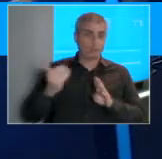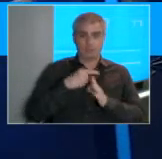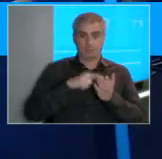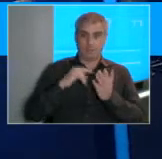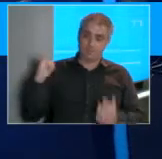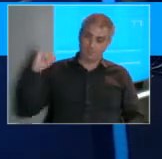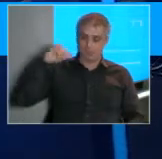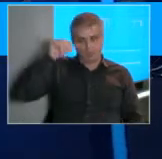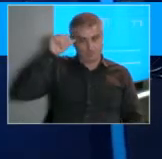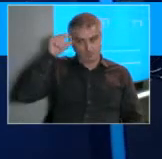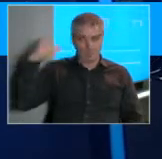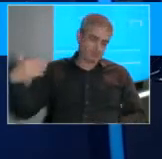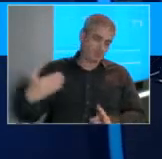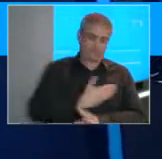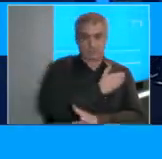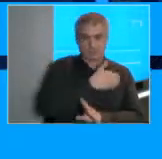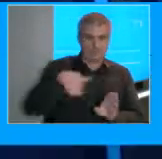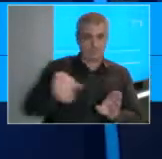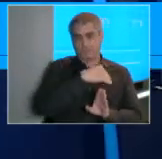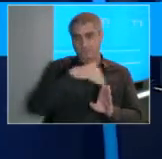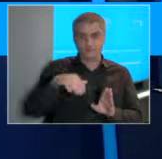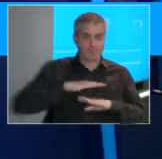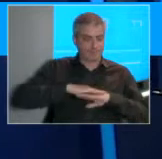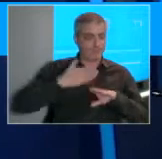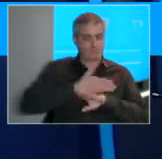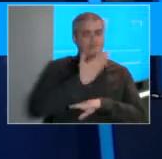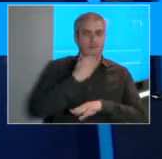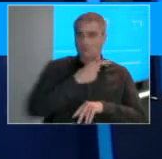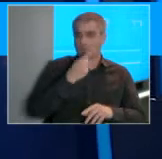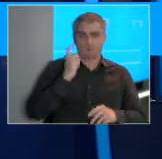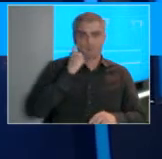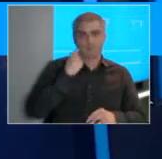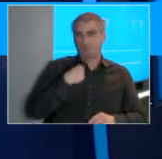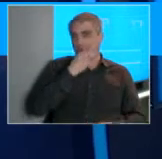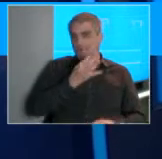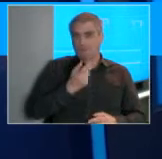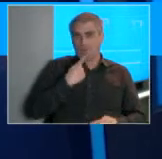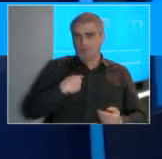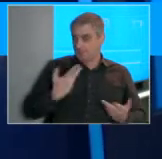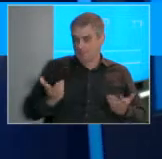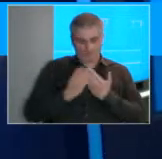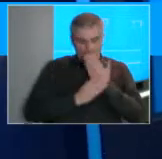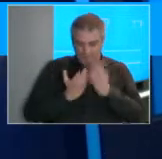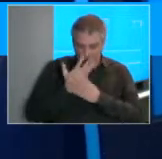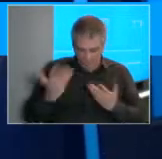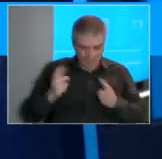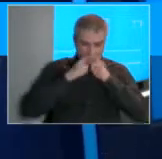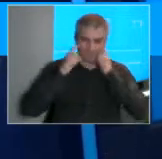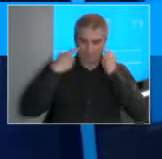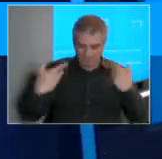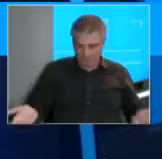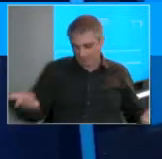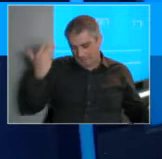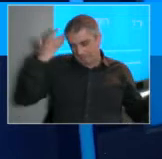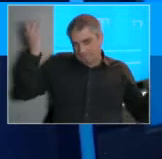שהם נוחתים באמן, והם נכנסים דרך מעבר קרקעי לישראל. אתה יודע, הוא צחק כששאלתי אותו, הוא אמר, אין כפפות, אין מסכות, אני